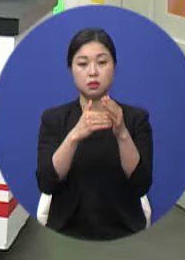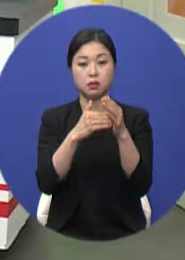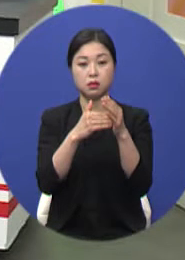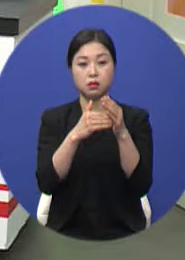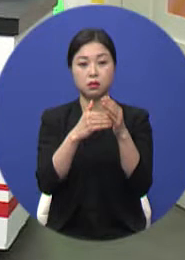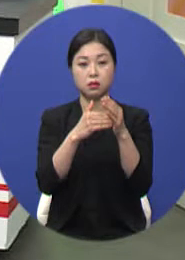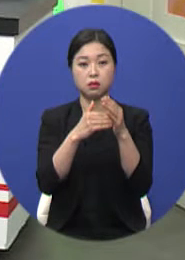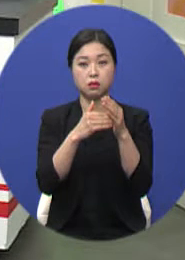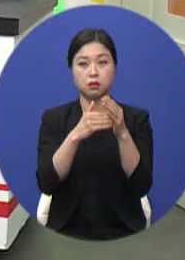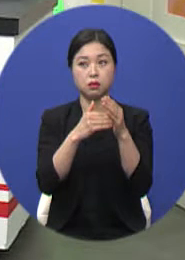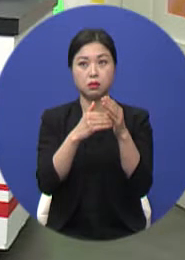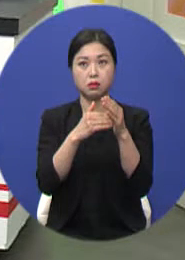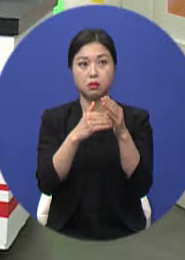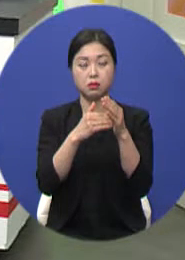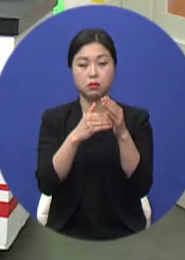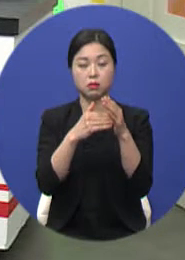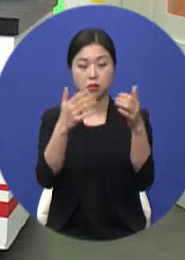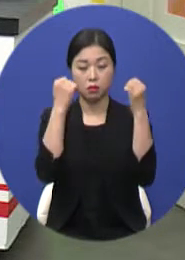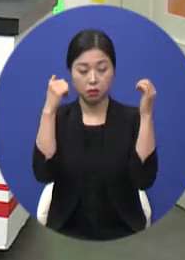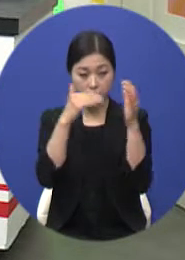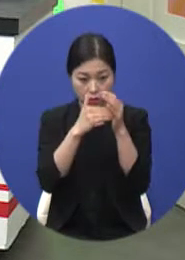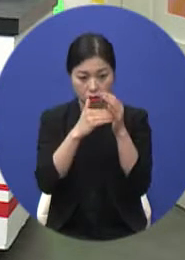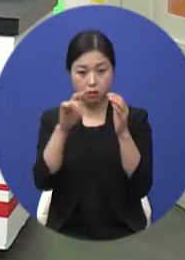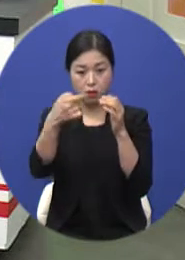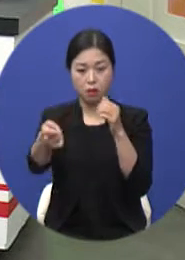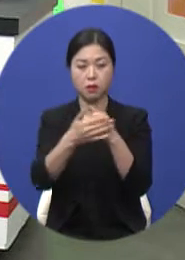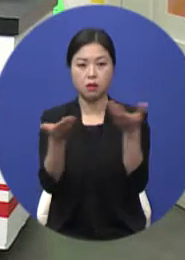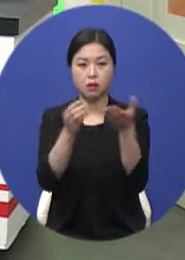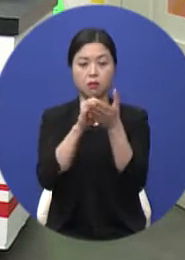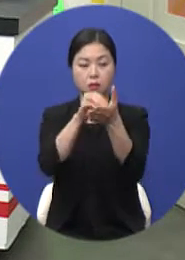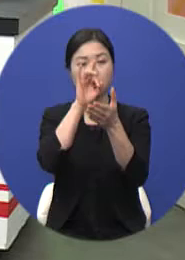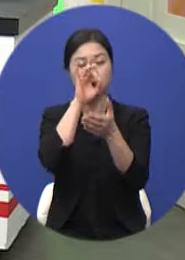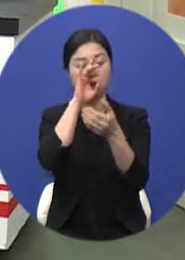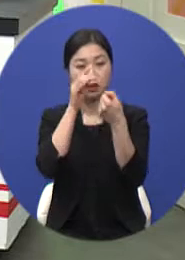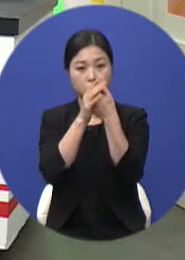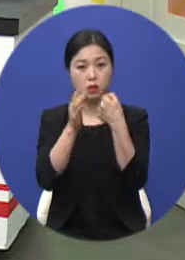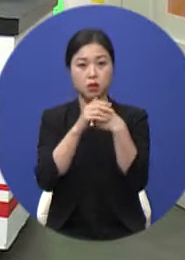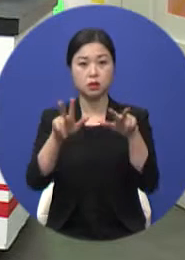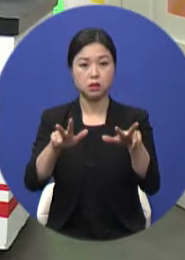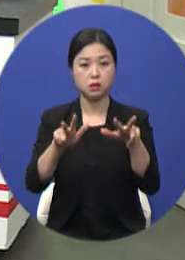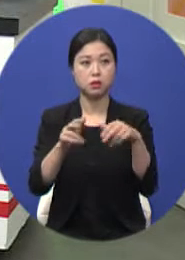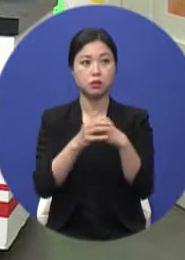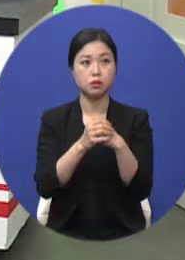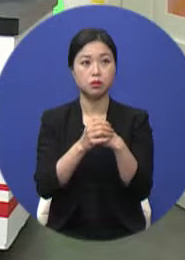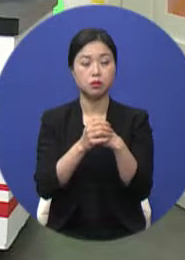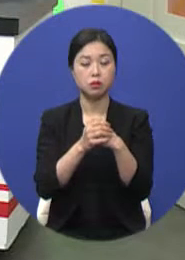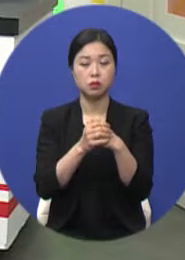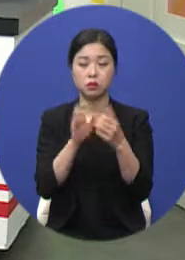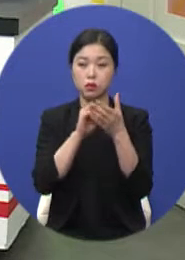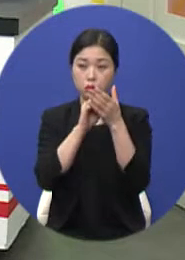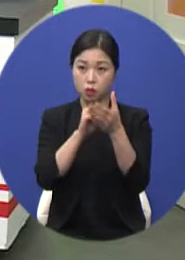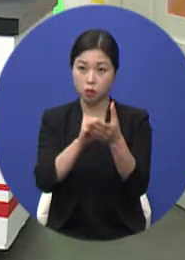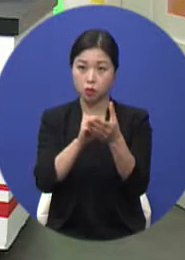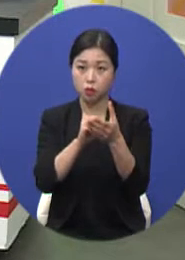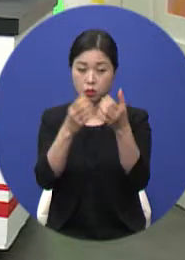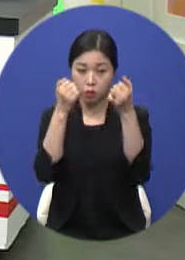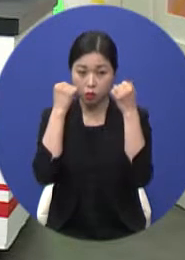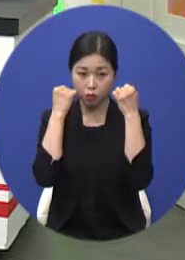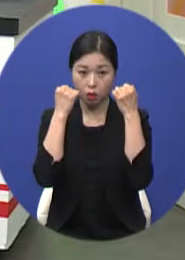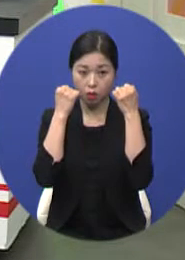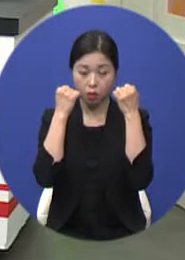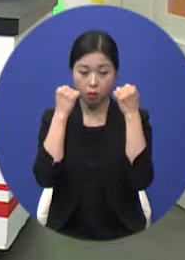전기과를 졸업하는데 취업이 안 되다 보니까, 뭐 요즘 뭐 졸업 유예라든가 뭐 그런 네. 제도도